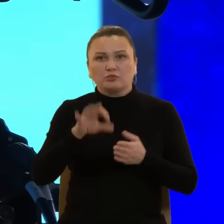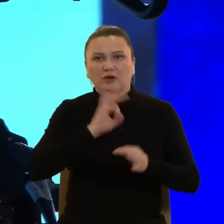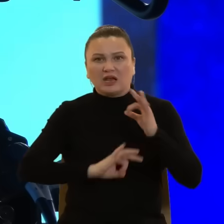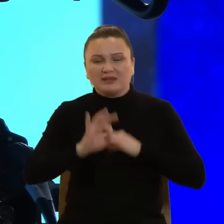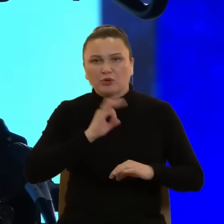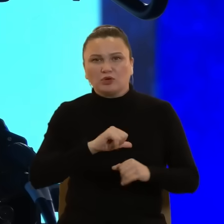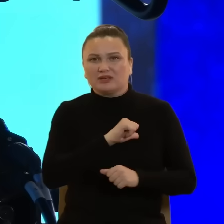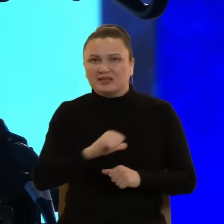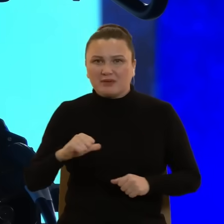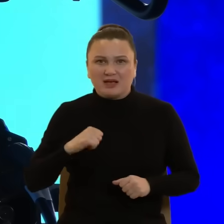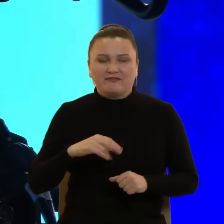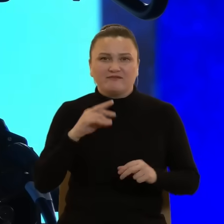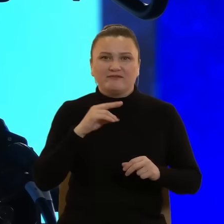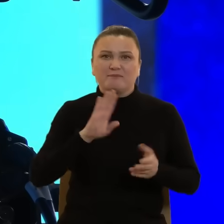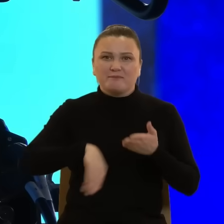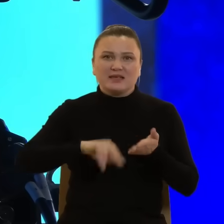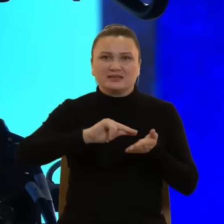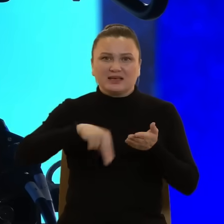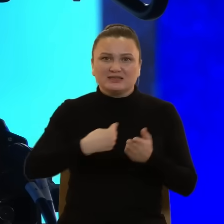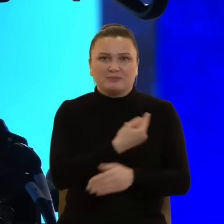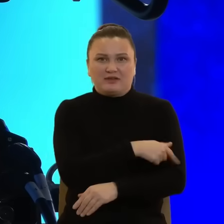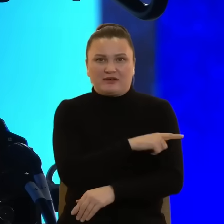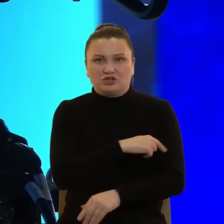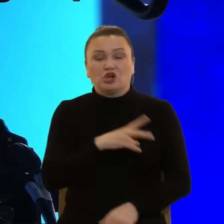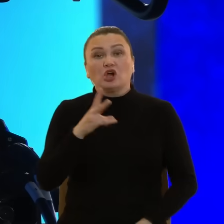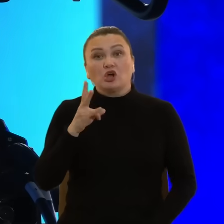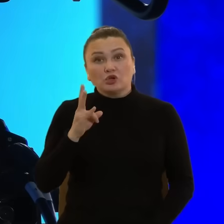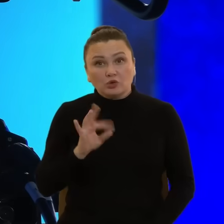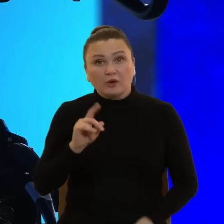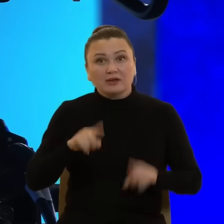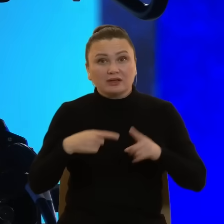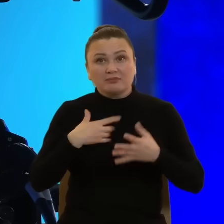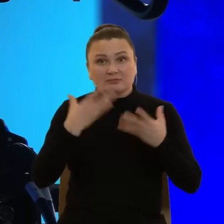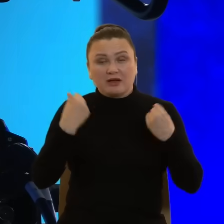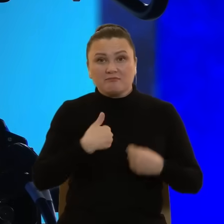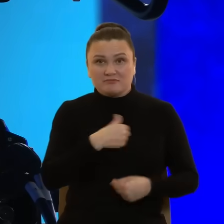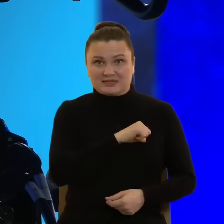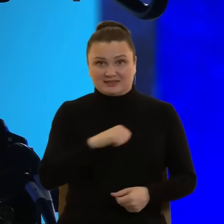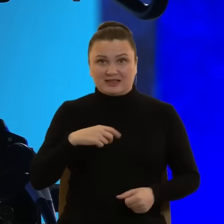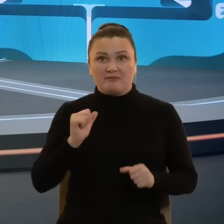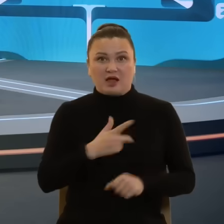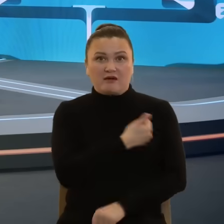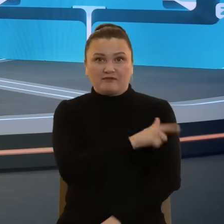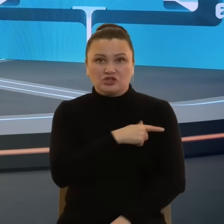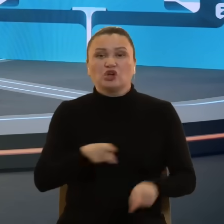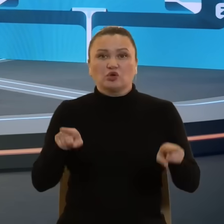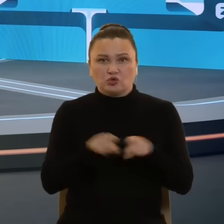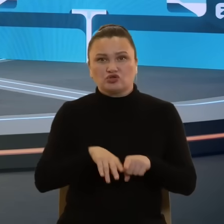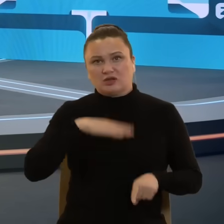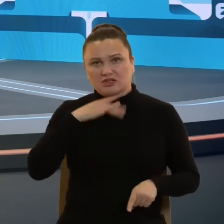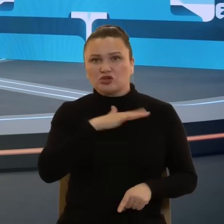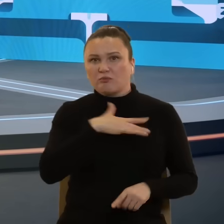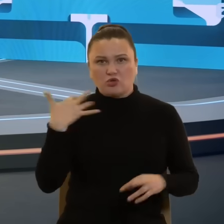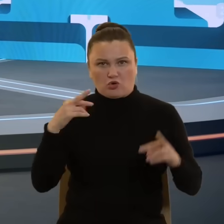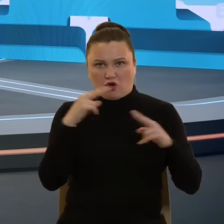антибиотики самостоятельно, в аптеках, без рецепта врача. Но порой мы забываем о том, что мы и сами, как врачи, допускаем достаточно много